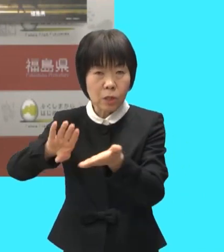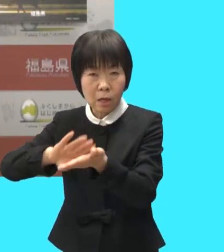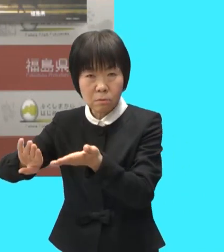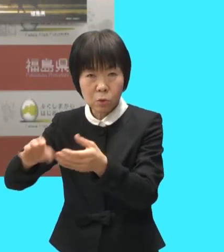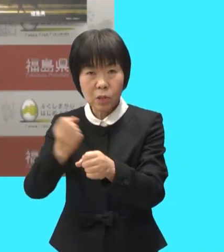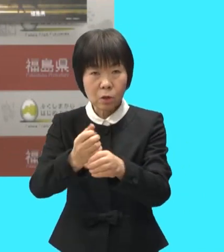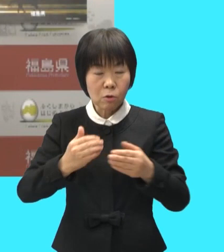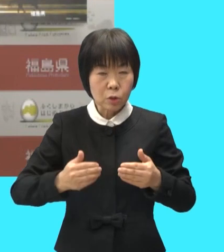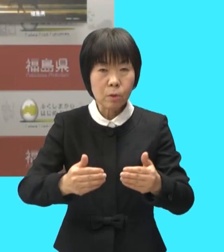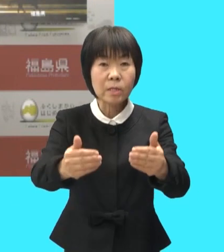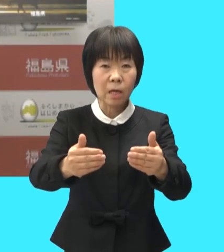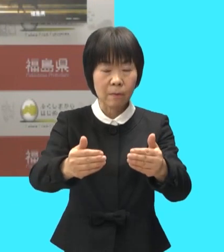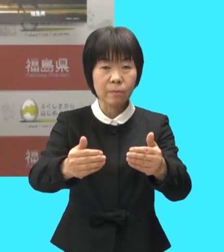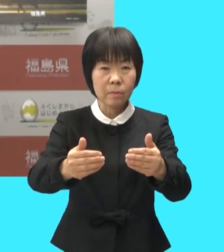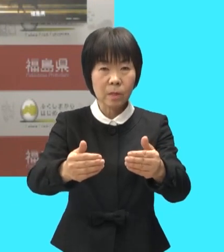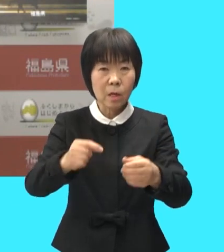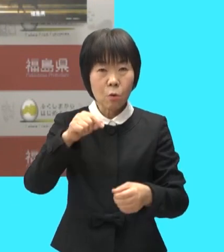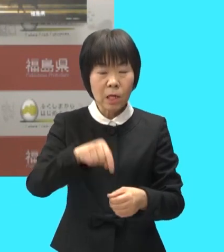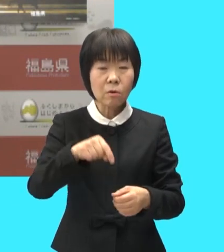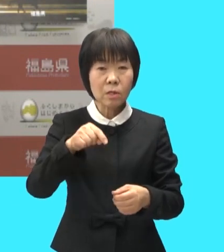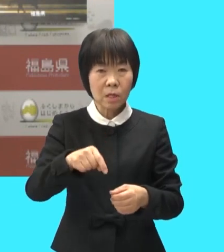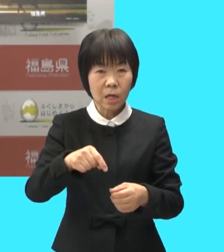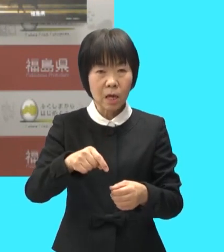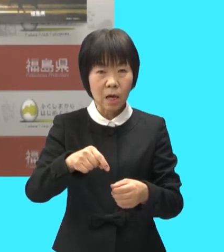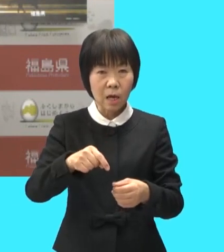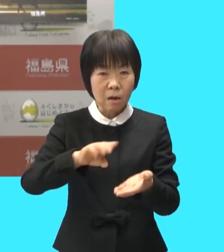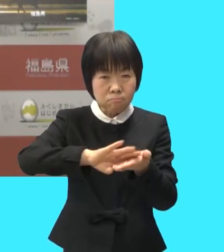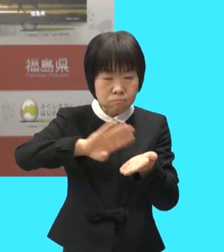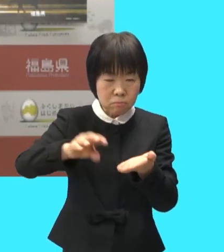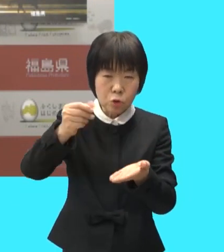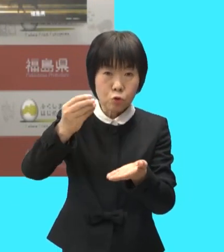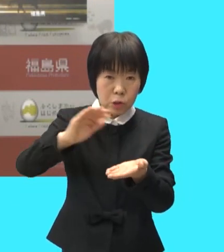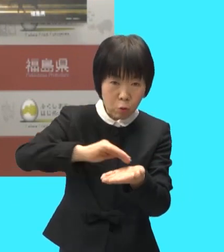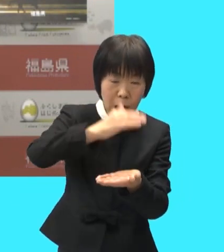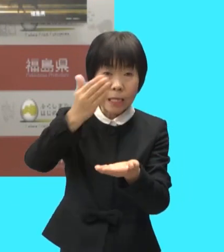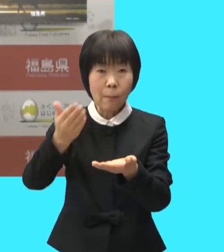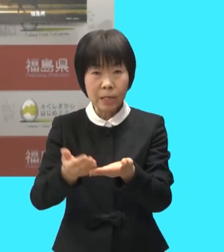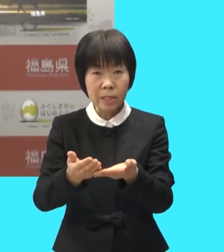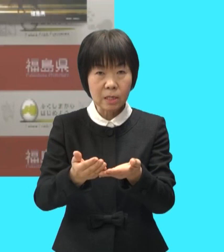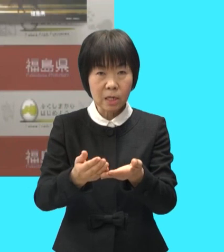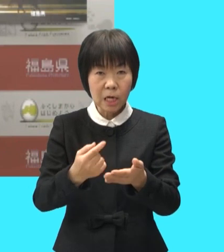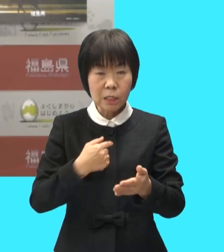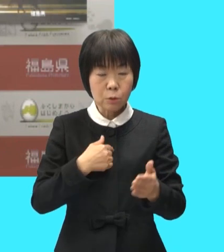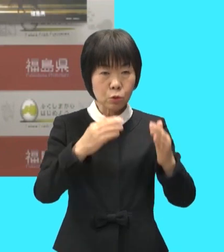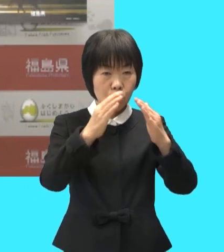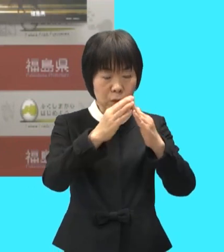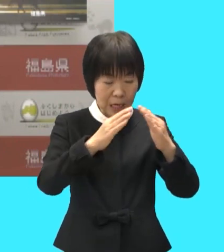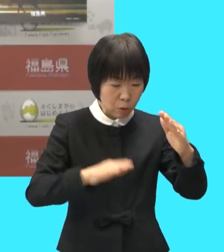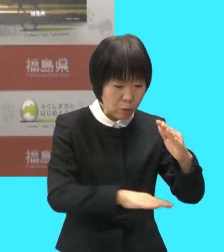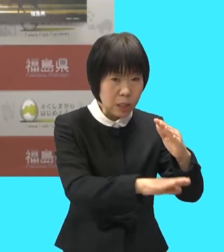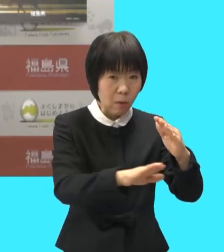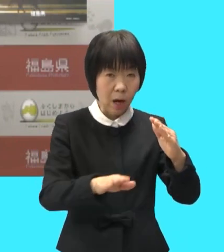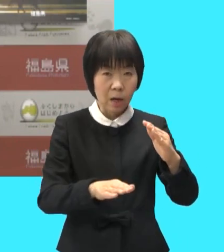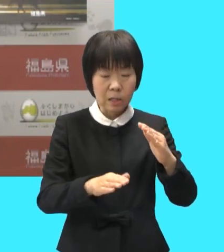進みました。そしてそれによって発生したフレコンパックの塊が自分の家の庭であった